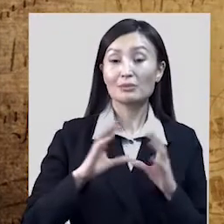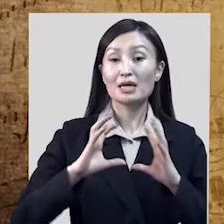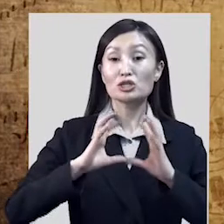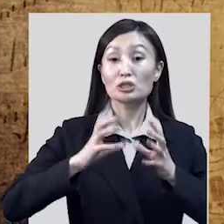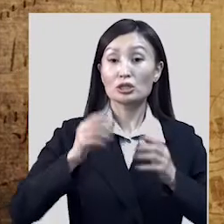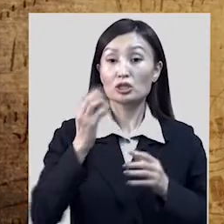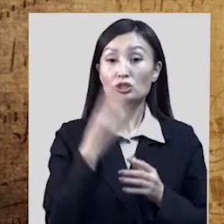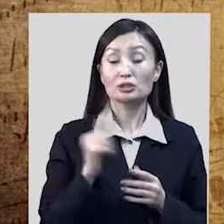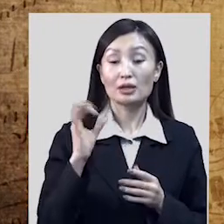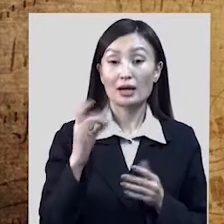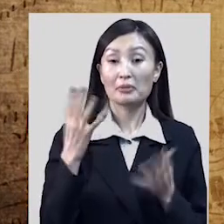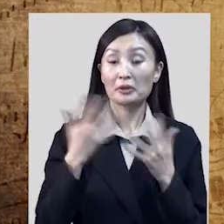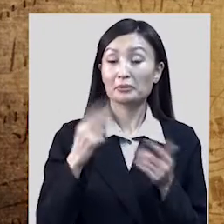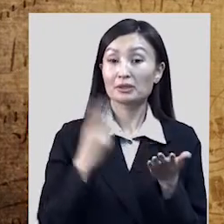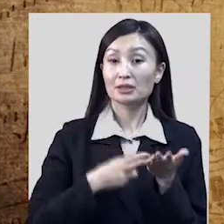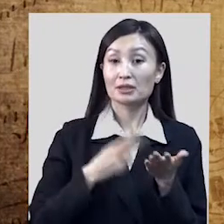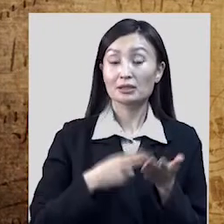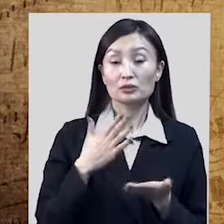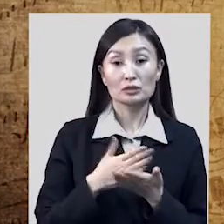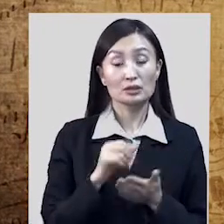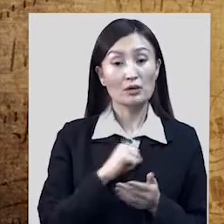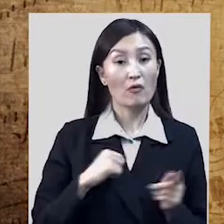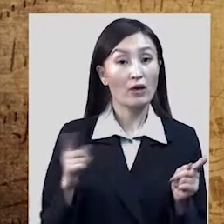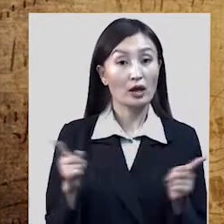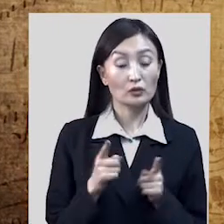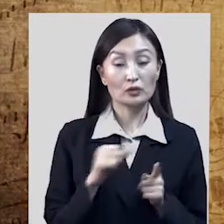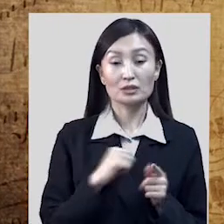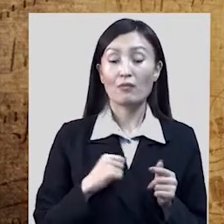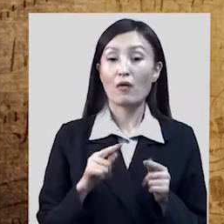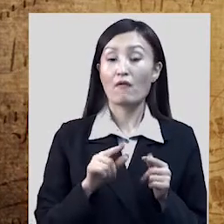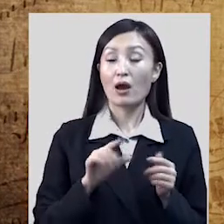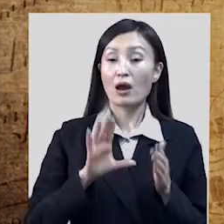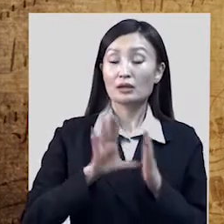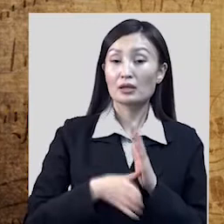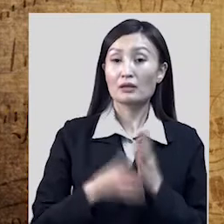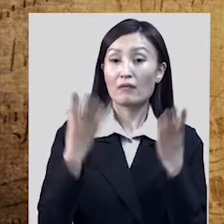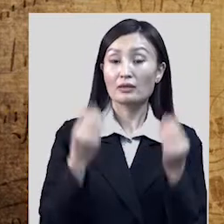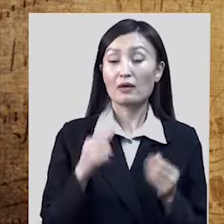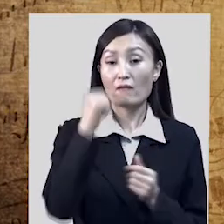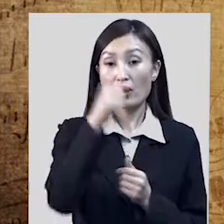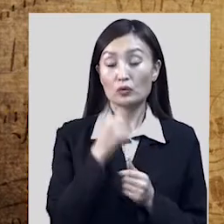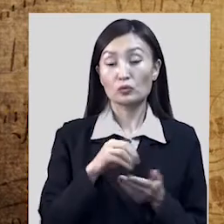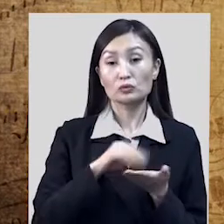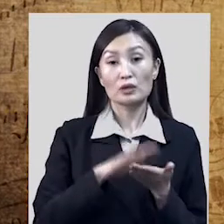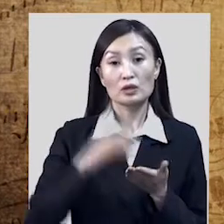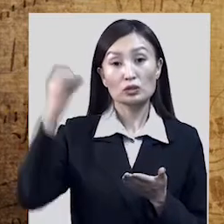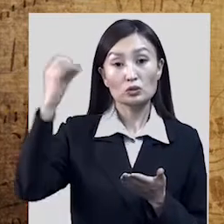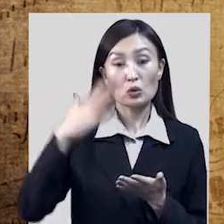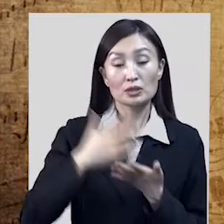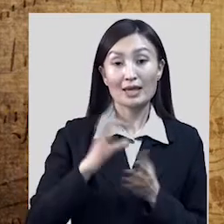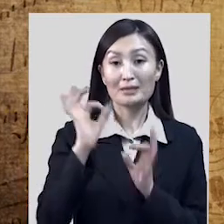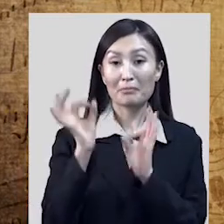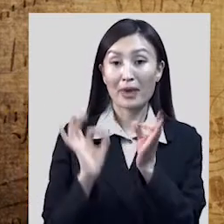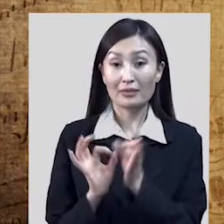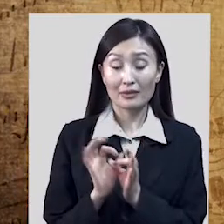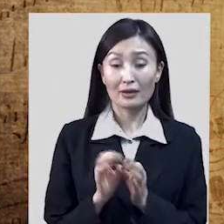математически доказал существование самого короткого и самого длинного дней в году установил что на солнце есть пятна и